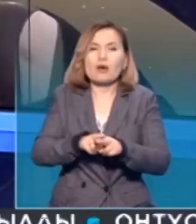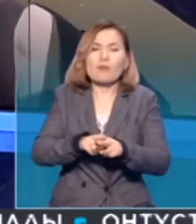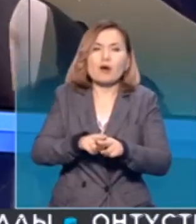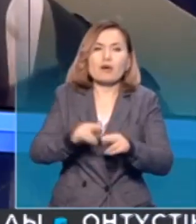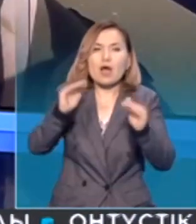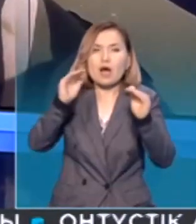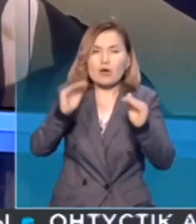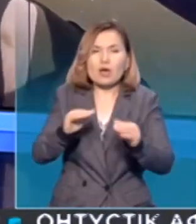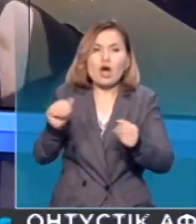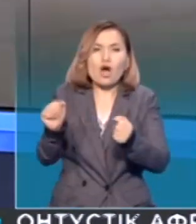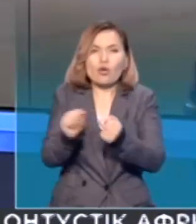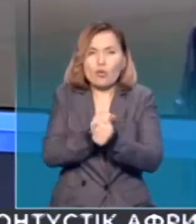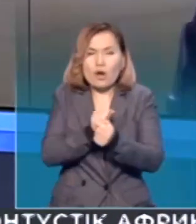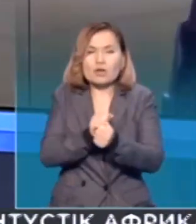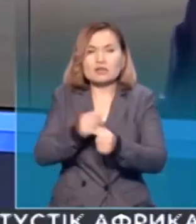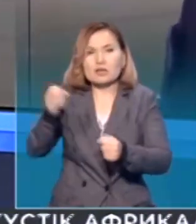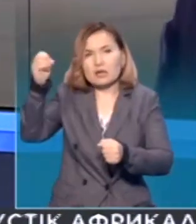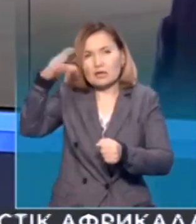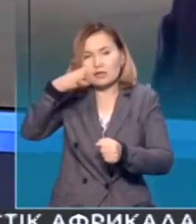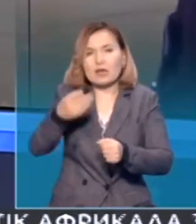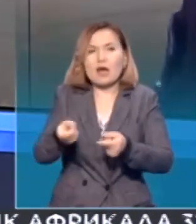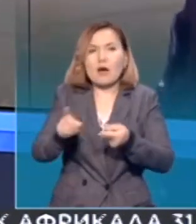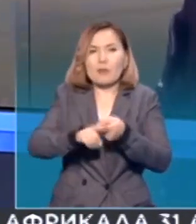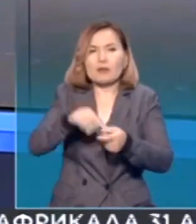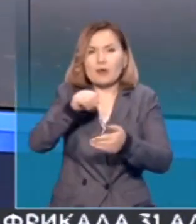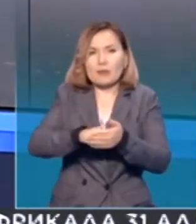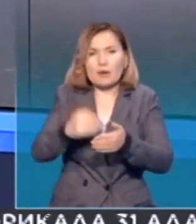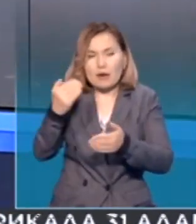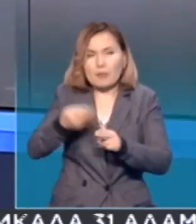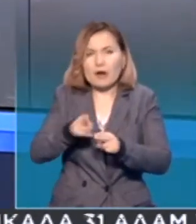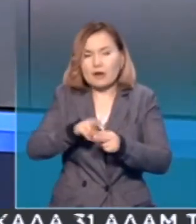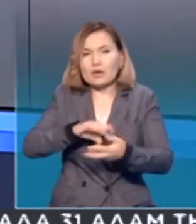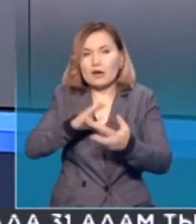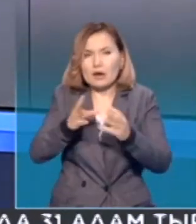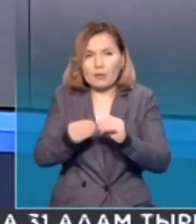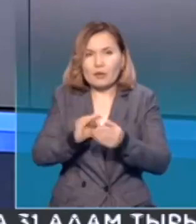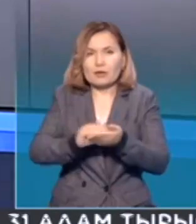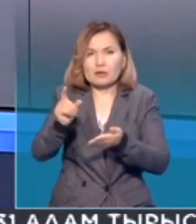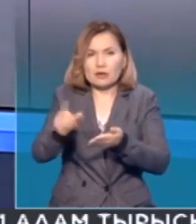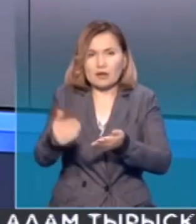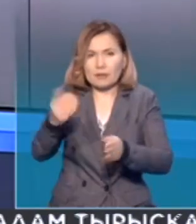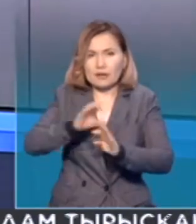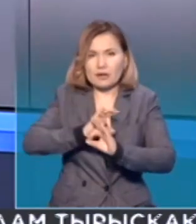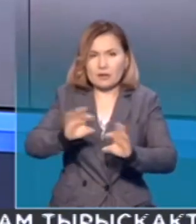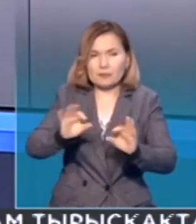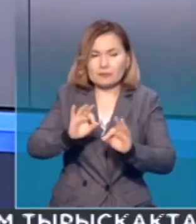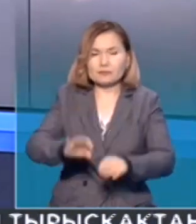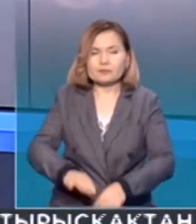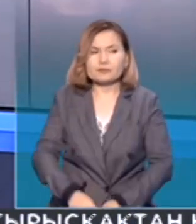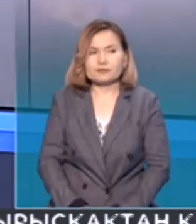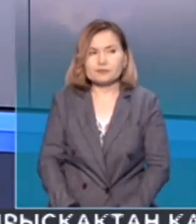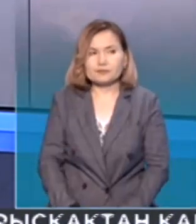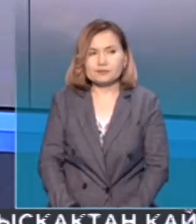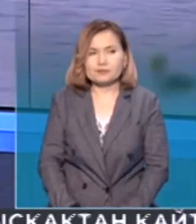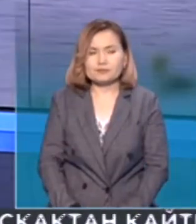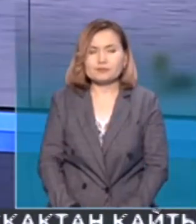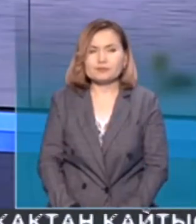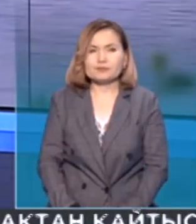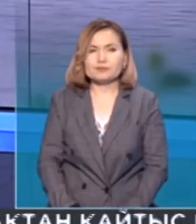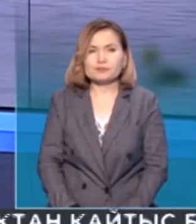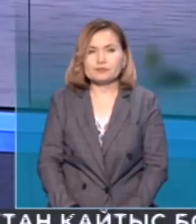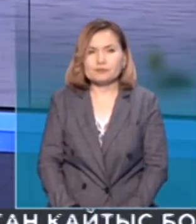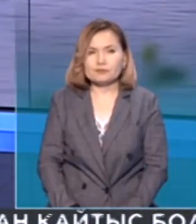қуаңшылықпен байланыстырады. Еліміздегі ең ірі стратегиялық нысанның қазіргі жағдайын тілшіміз Олжас Керейхан білуге тырысты.